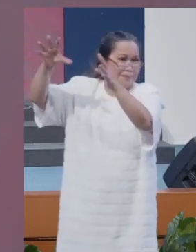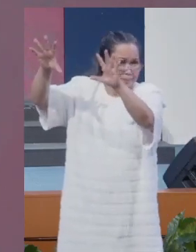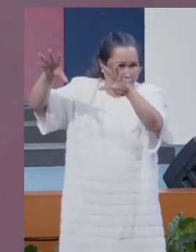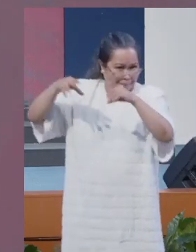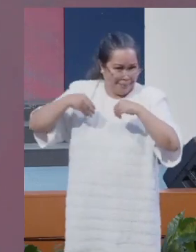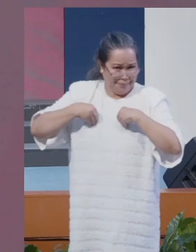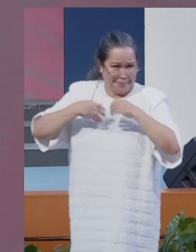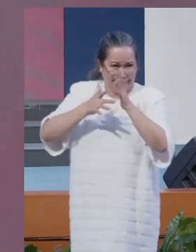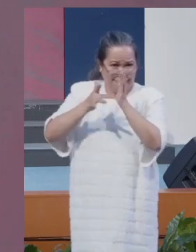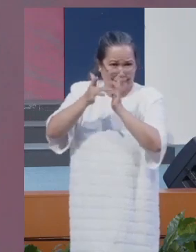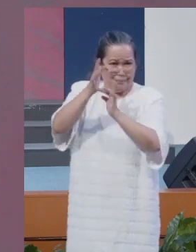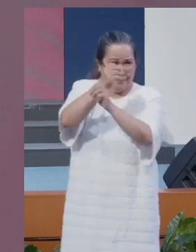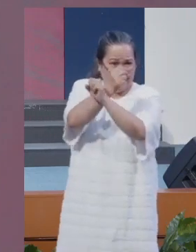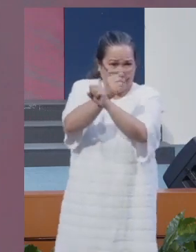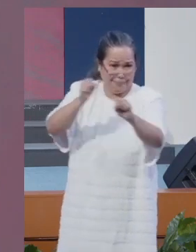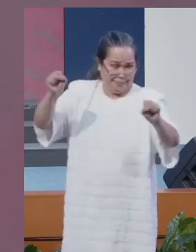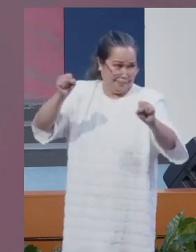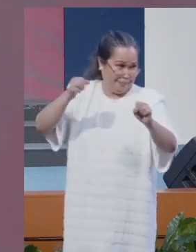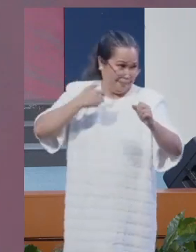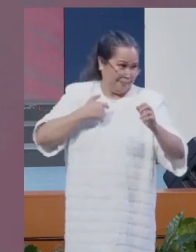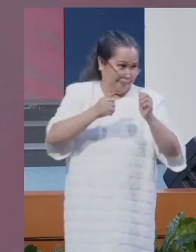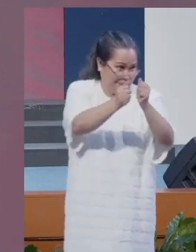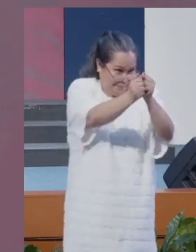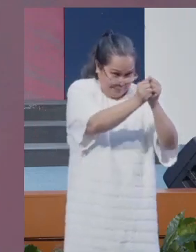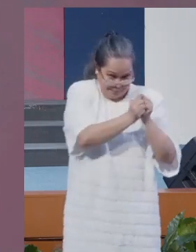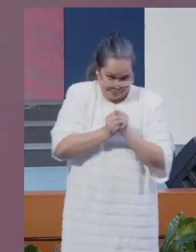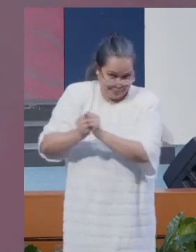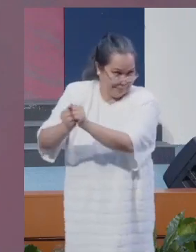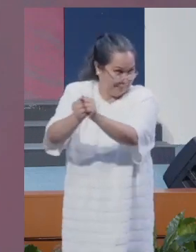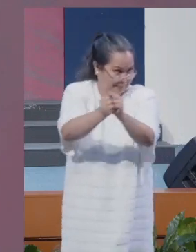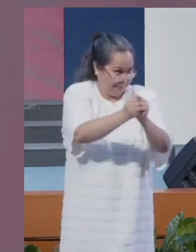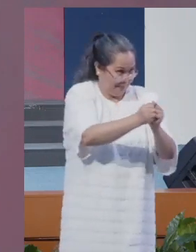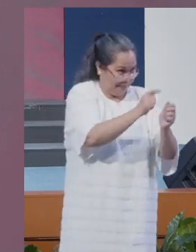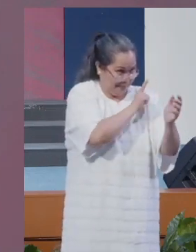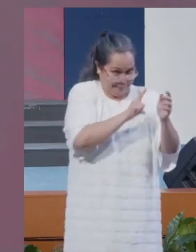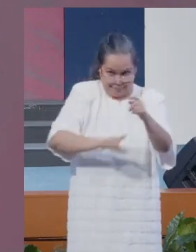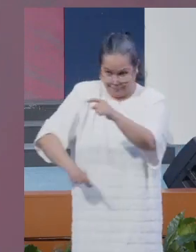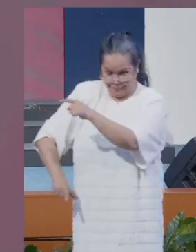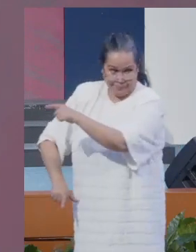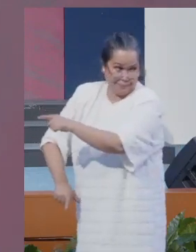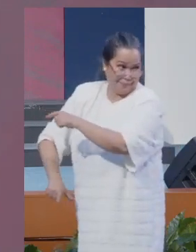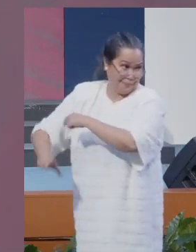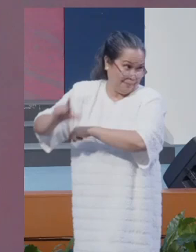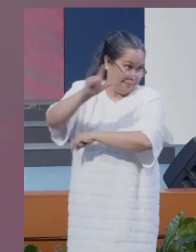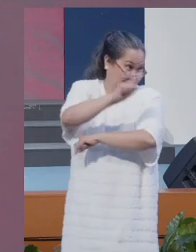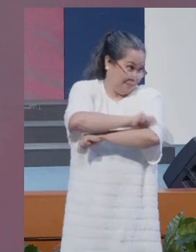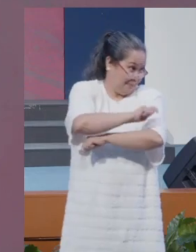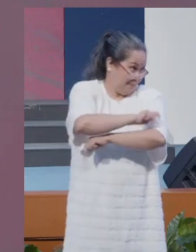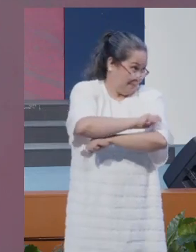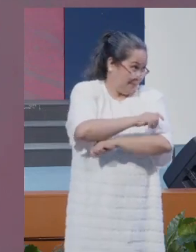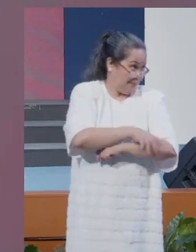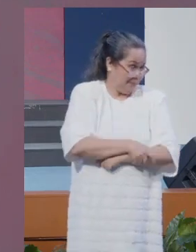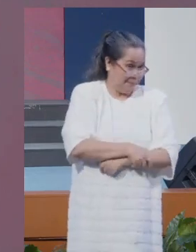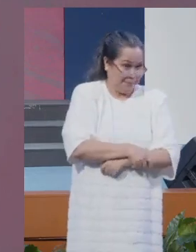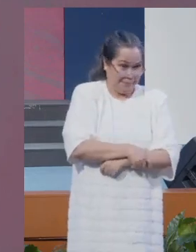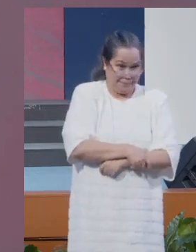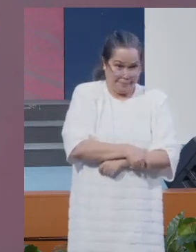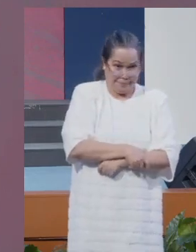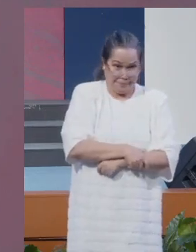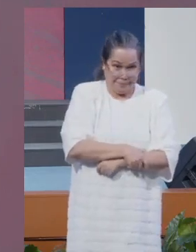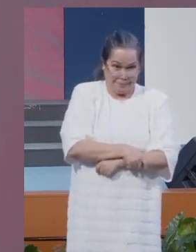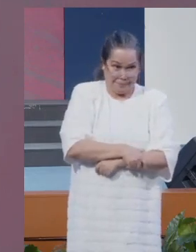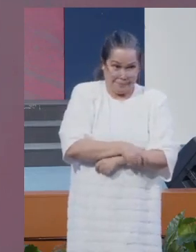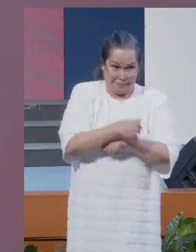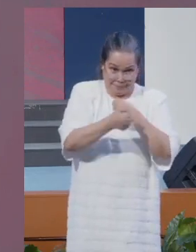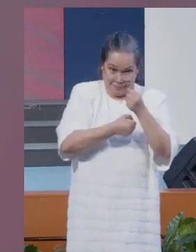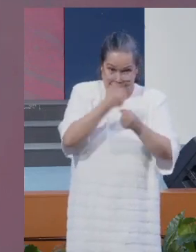Kanyang kaligtasan at sumama sa amin sa aming pagdiriwang ng Kanyang dakilang sakripisyo